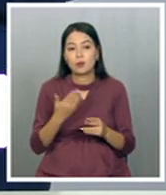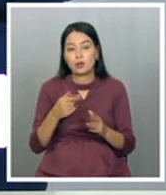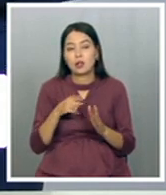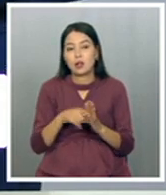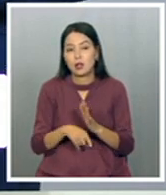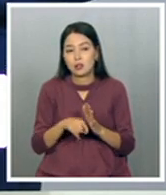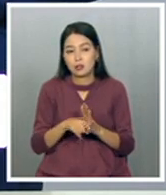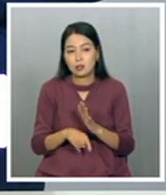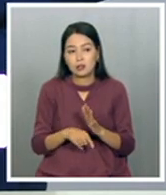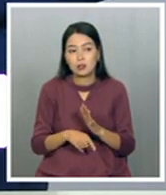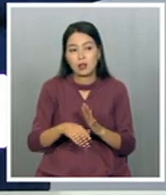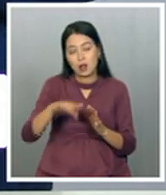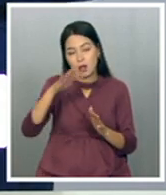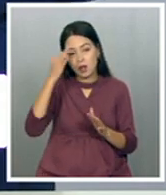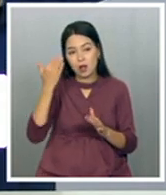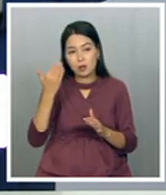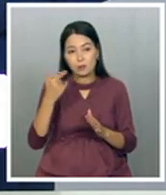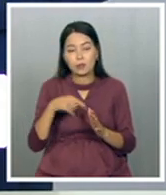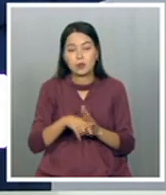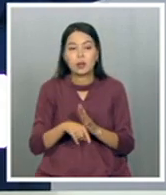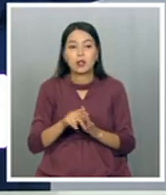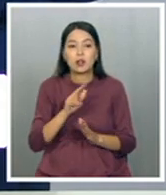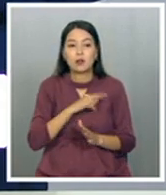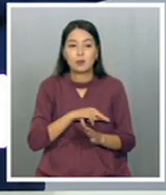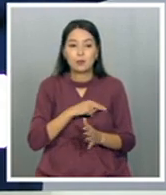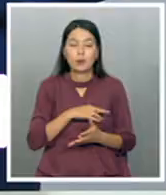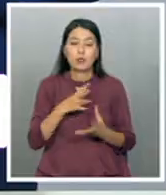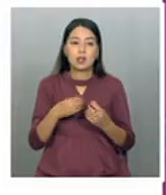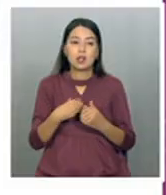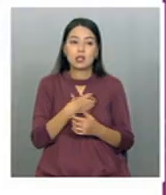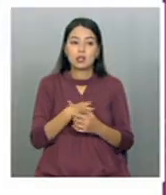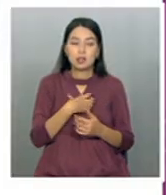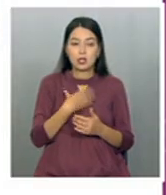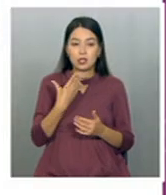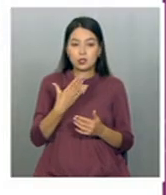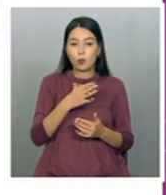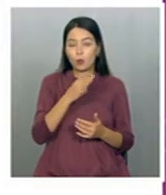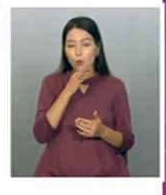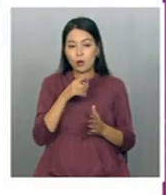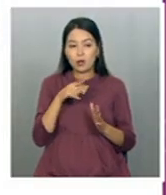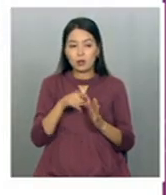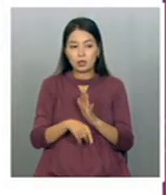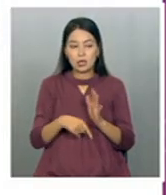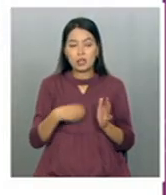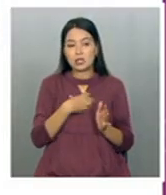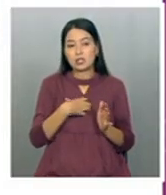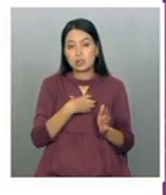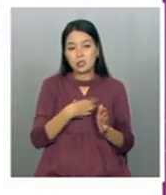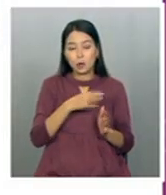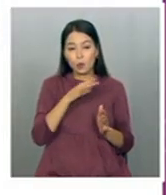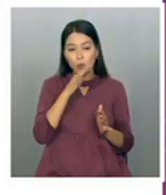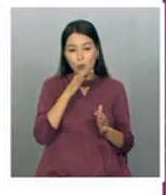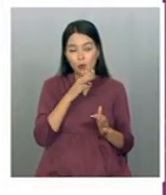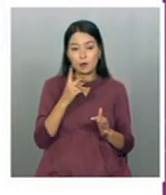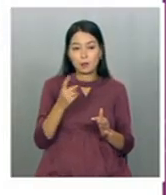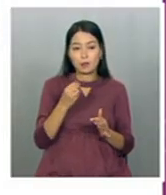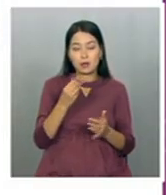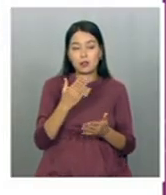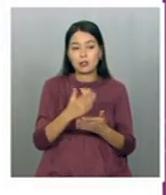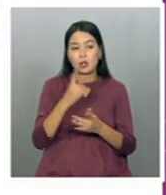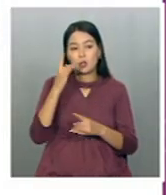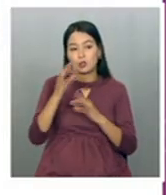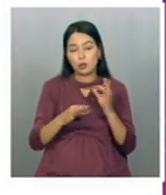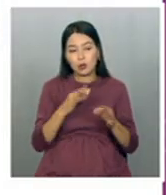яғни аспан денелерінің қозғалысына негізделген уақыт бірліктерінің қатарында негізгі уақыт бірліктері деп атаймыз оны, тәулік,